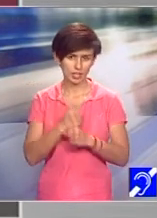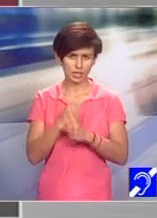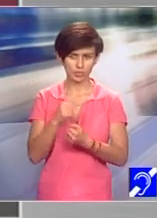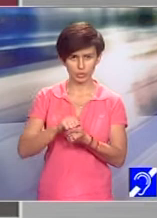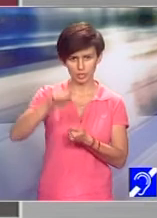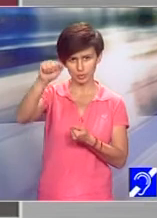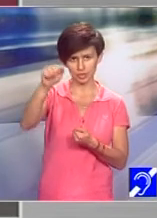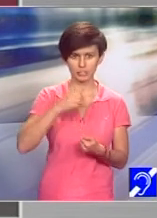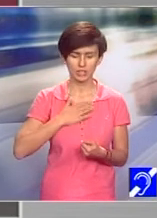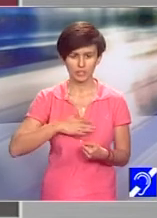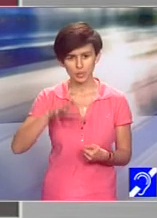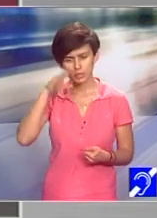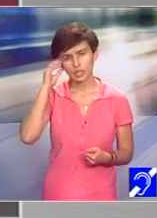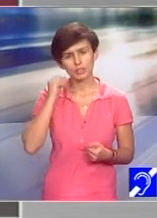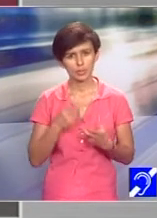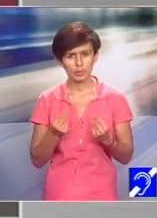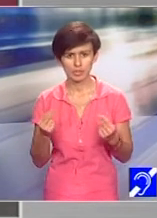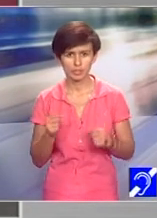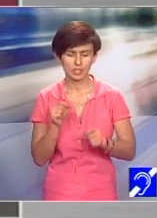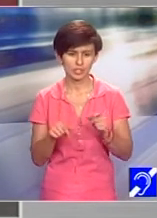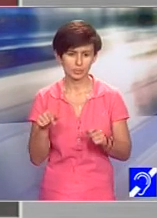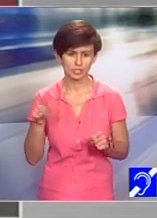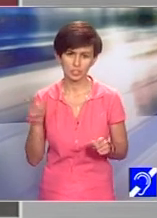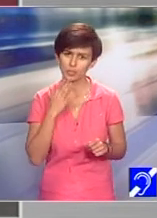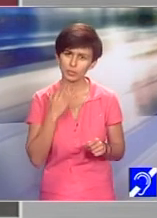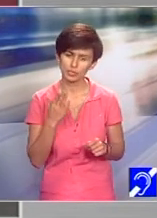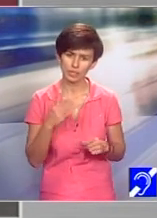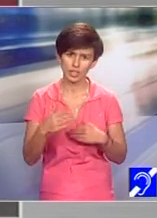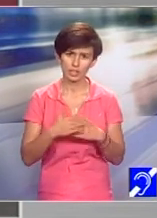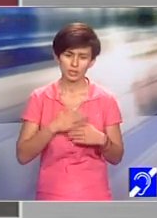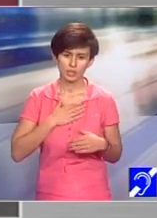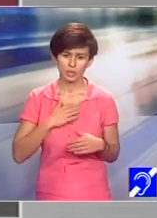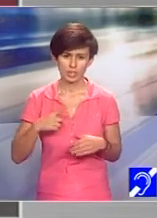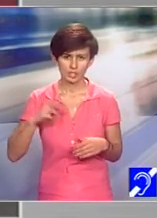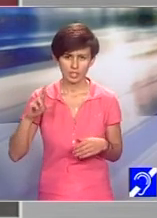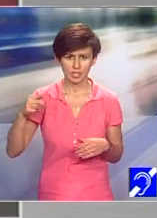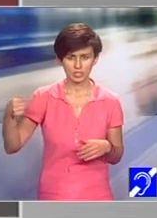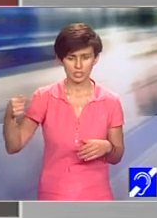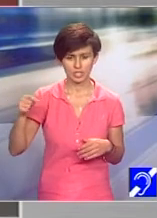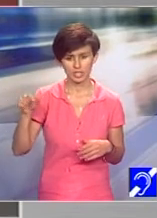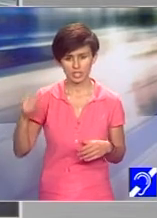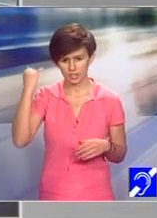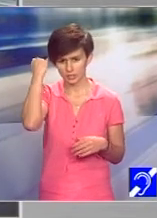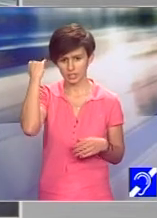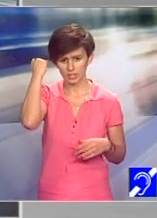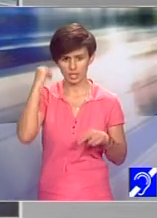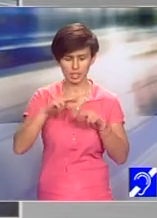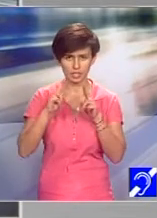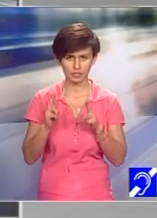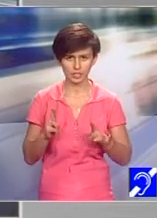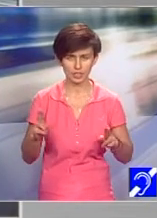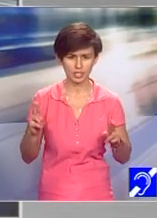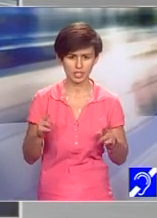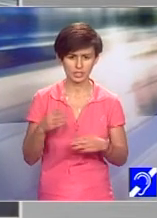Vrem să aflăm mai multe despre nemulțumirile acestora. Alături de mine este domnul Rareș Ghilea, secretar general al Federației Naționale Sindicale